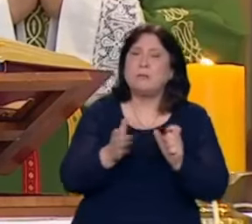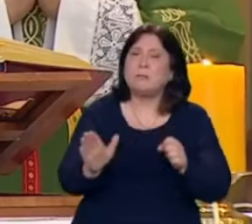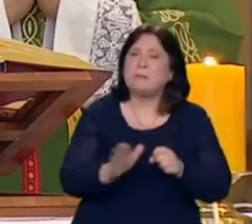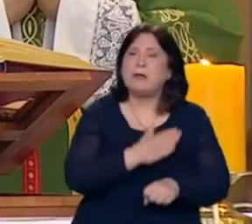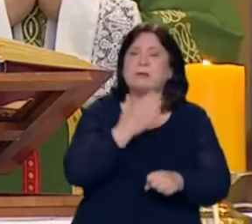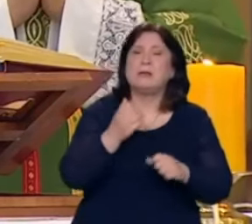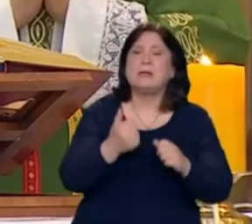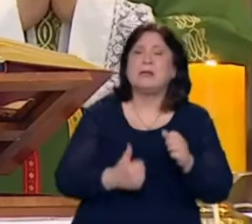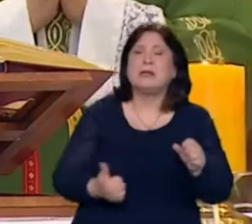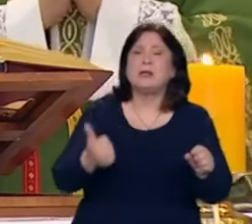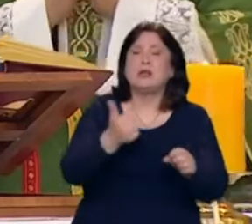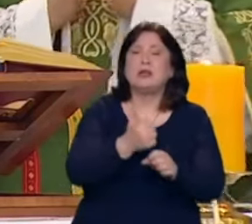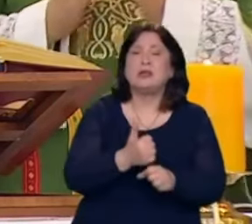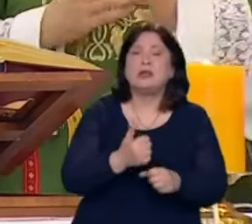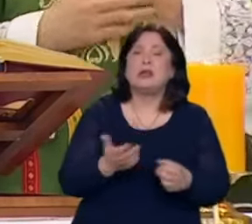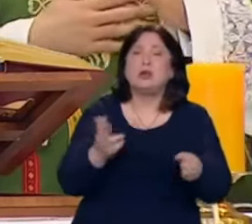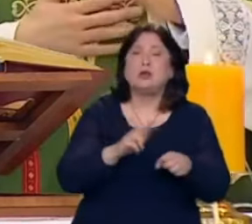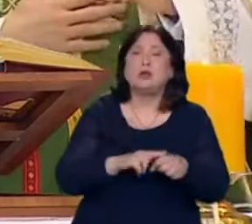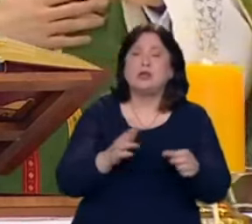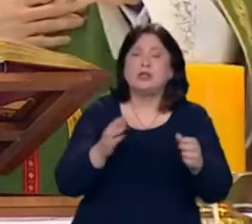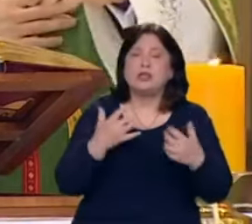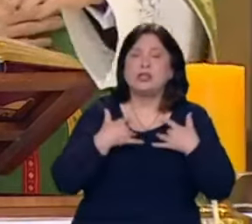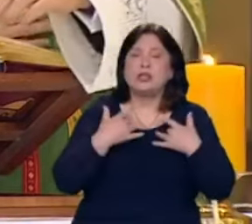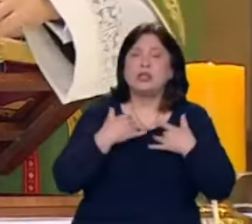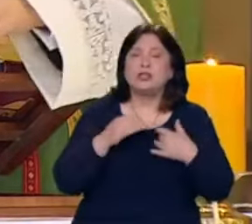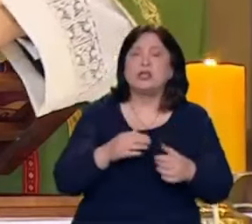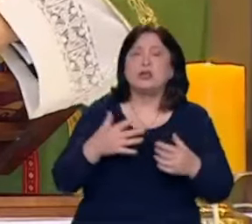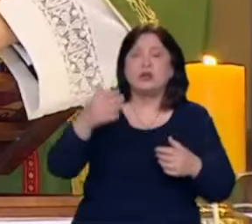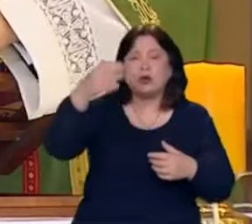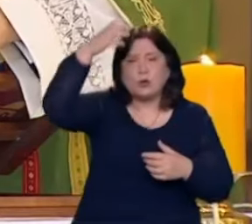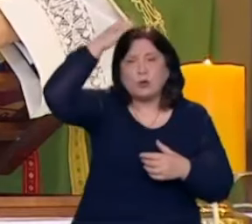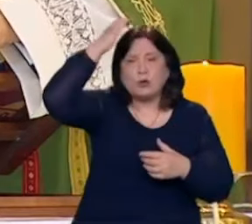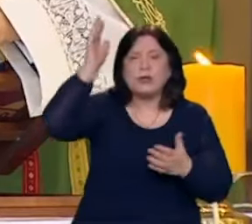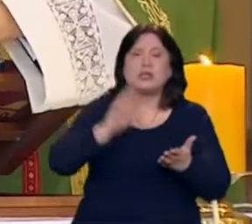jedności który żyjesz i królujesz